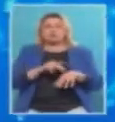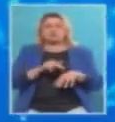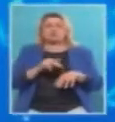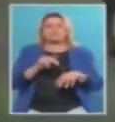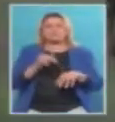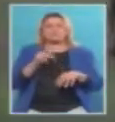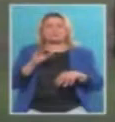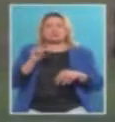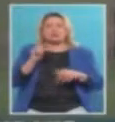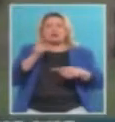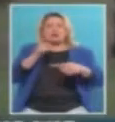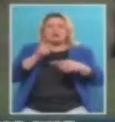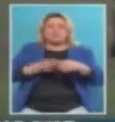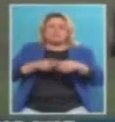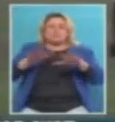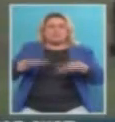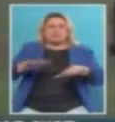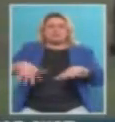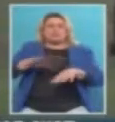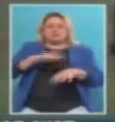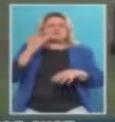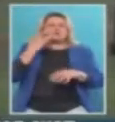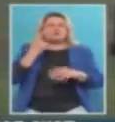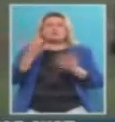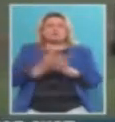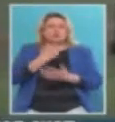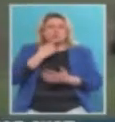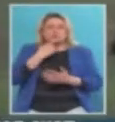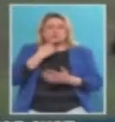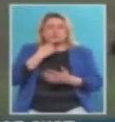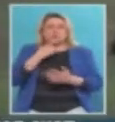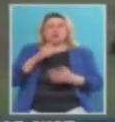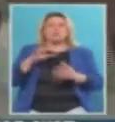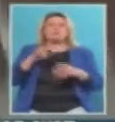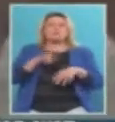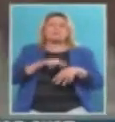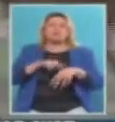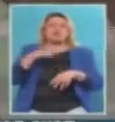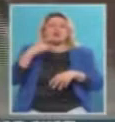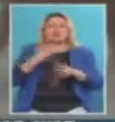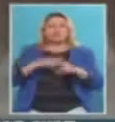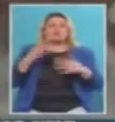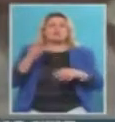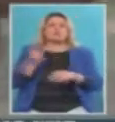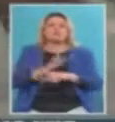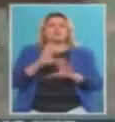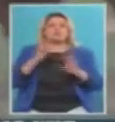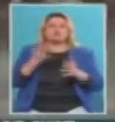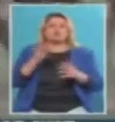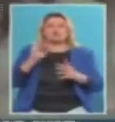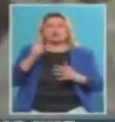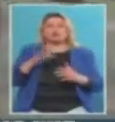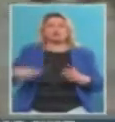службы. На пересеченной местности обнаружить скот всегда непросто. Как отмечают стражи порядка, это уже не первый случай в